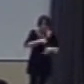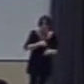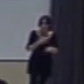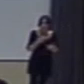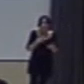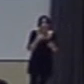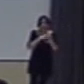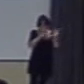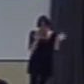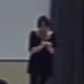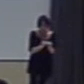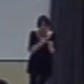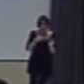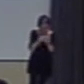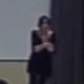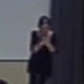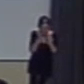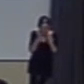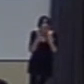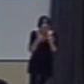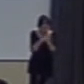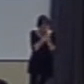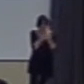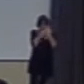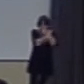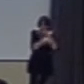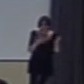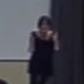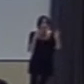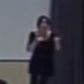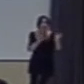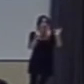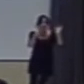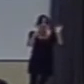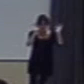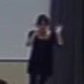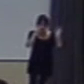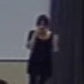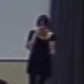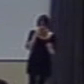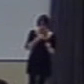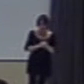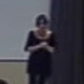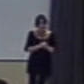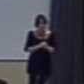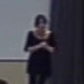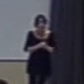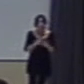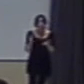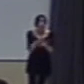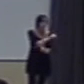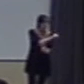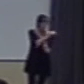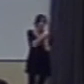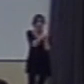Bueno, en definitiva, dic tot això perquè ens sembla que estem en un moment especialment interessant. No? Tots els moments ho han sigut. No? Jo